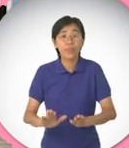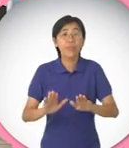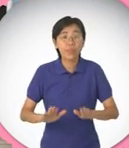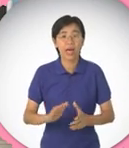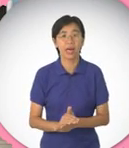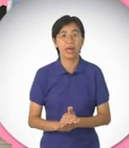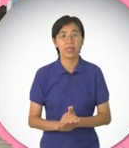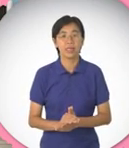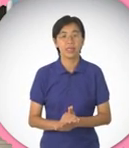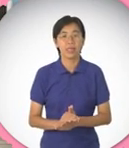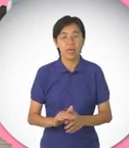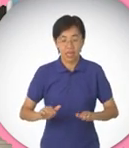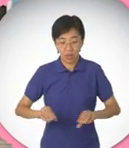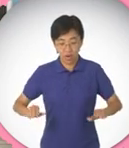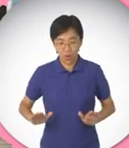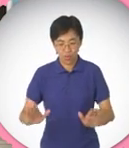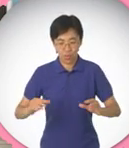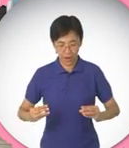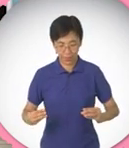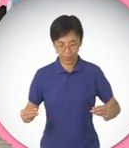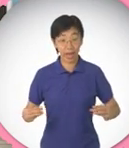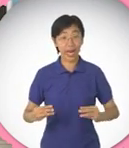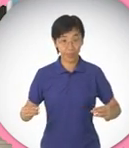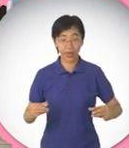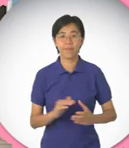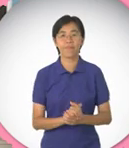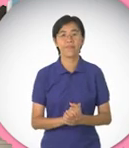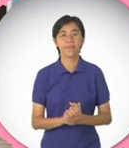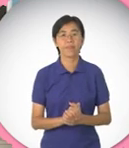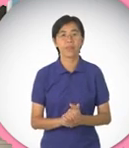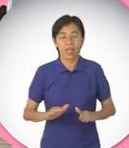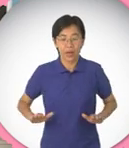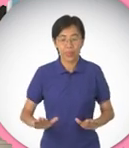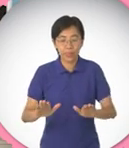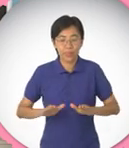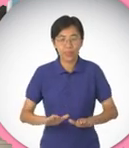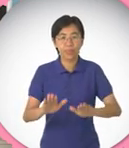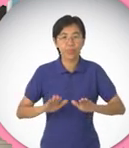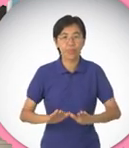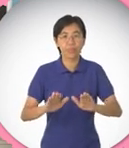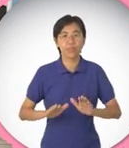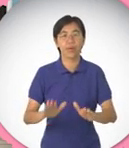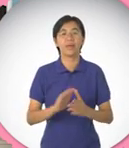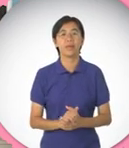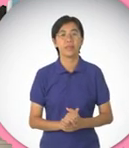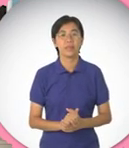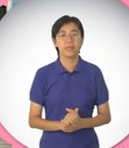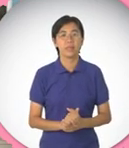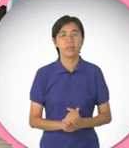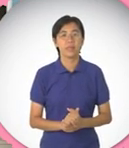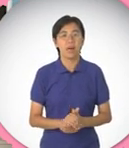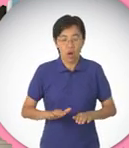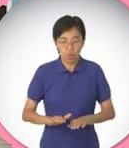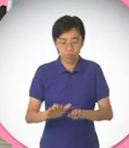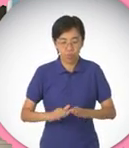คะ พอจับจีบเสร็จก็ใช้มือคลึงให้ปลายเรียวกว่าด้านตรงกลาง คลึงแล้วขยายออกด้วยแต่อย่าทึง